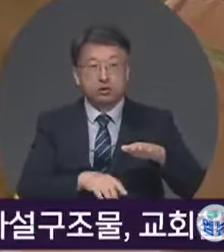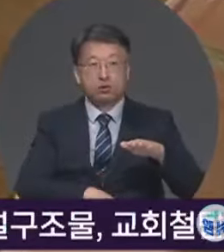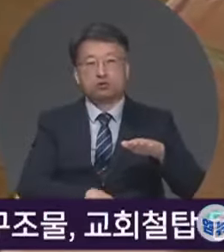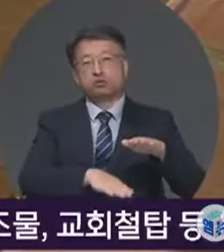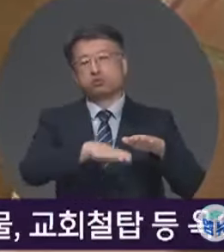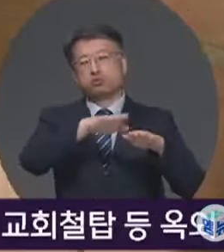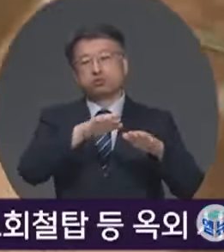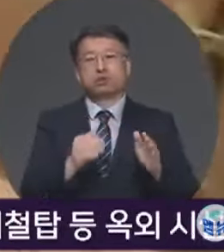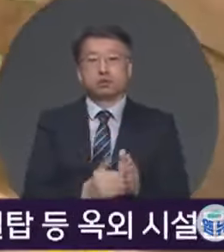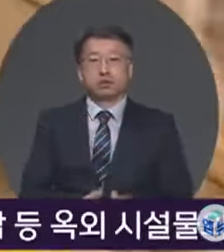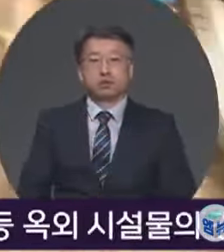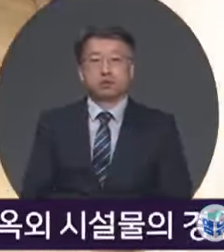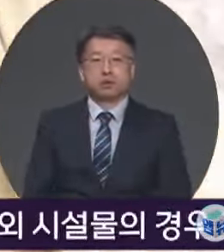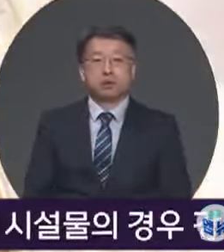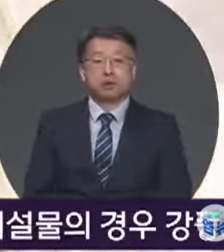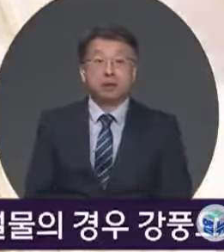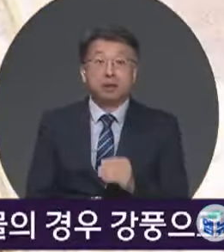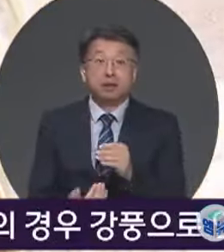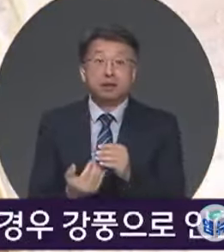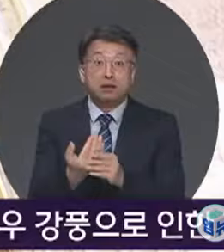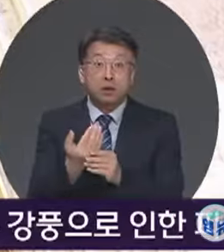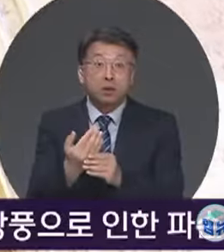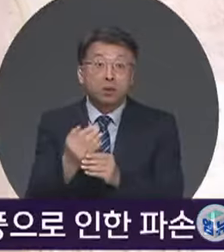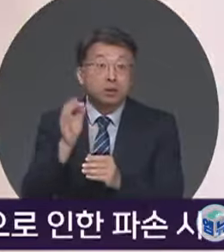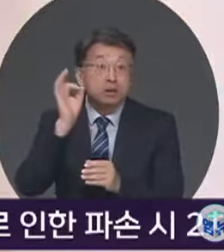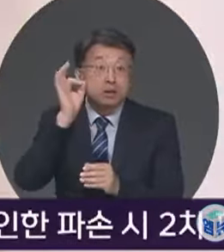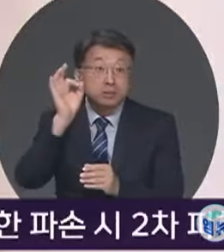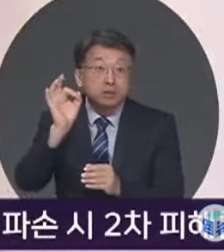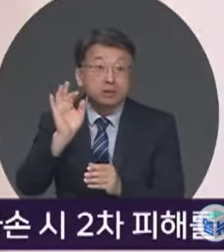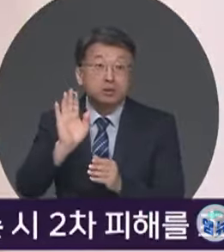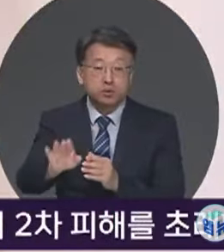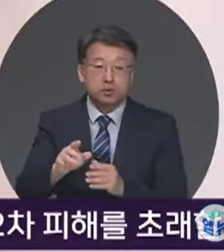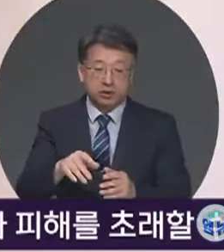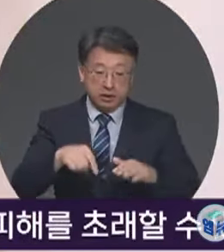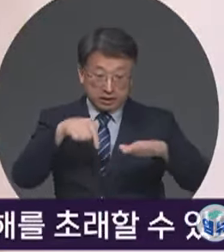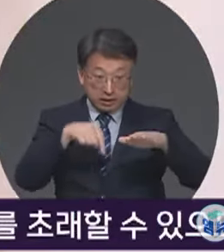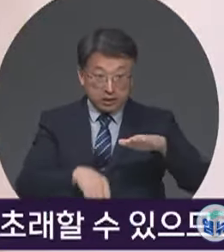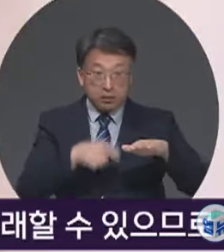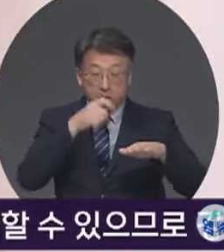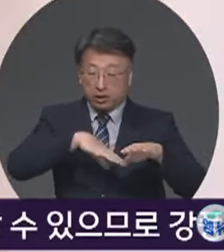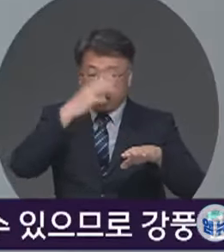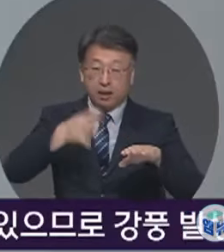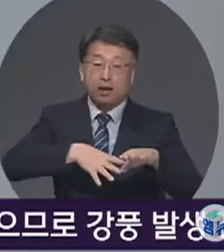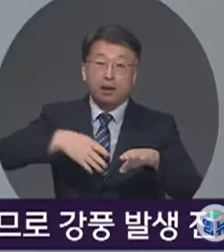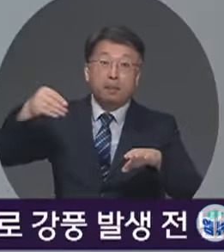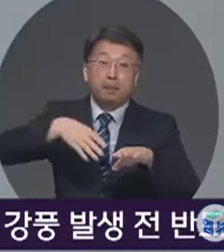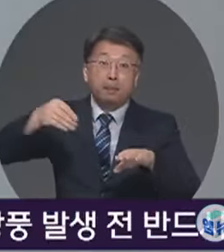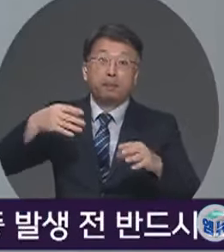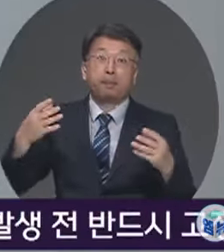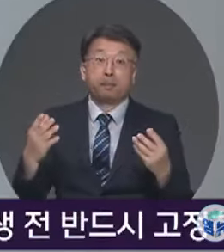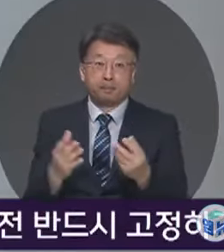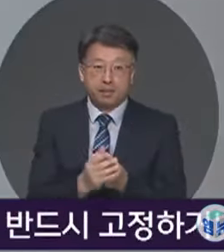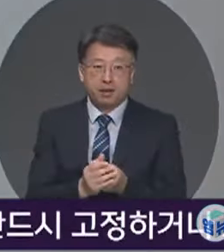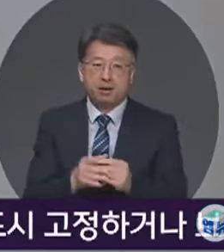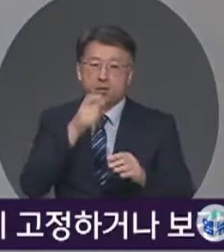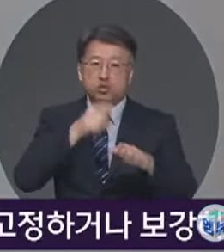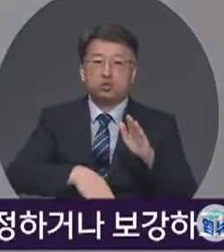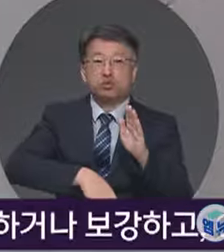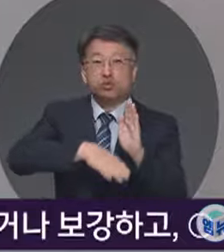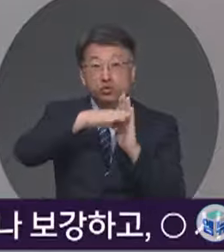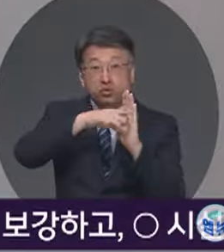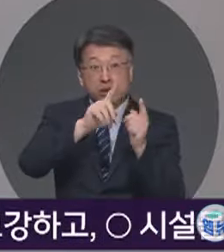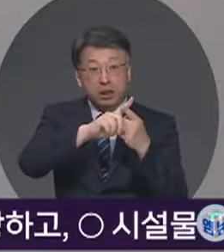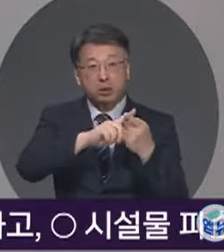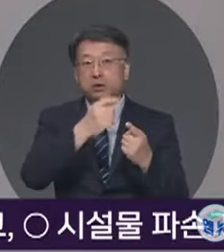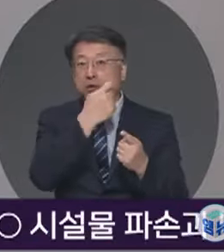주택을 덮쳤습니다. 사고 열흘이 넘은 현재 건물 지하와 주택에 찼던 물은 다 빠졌지만 침수 흔적은 고스란히